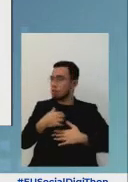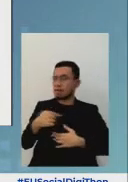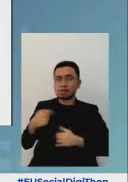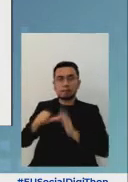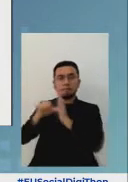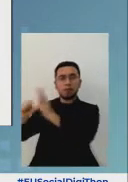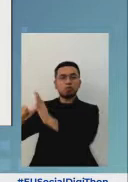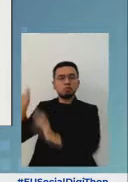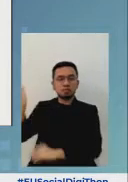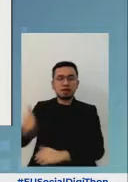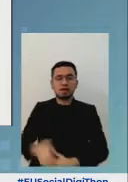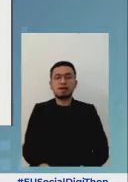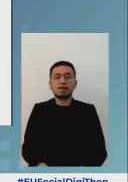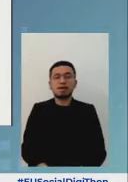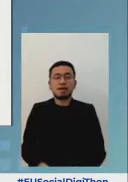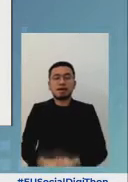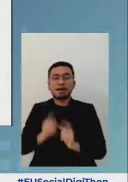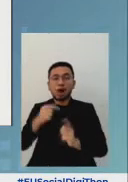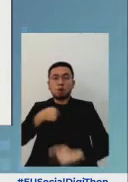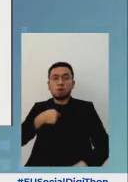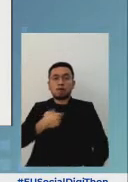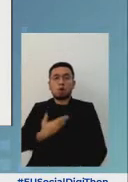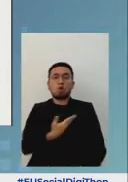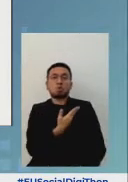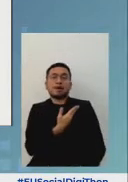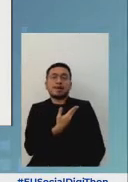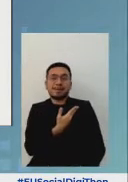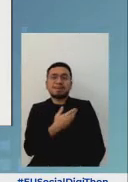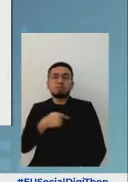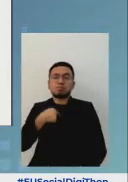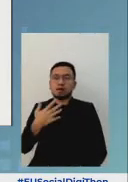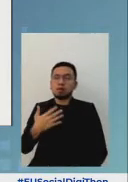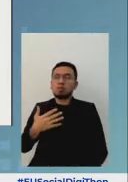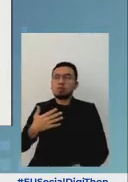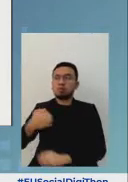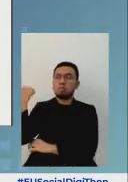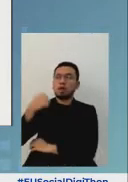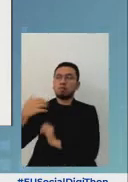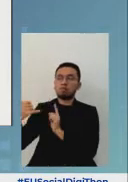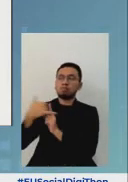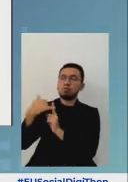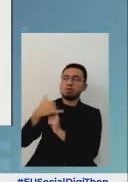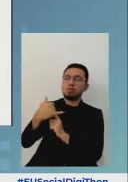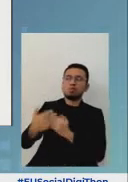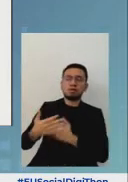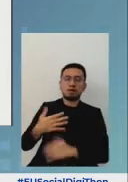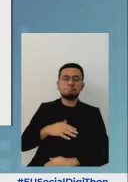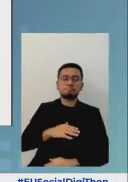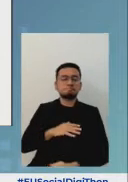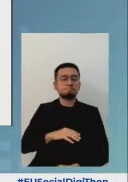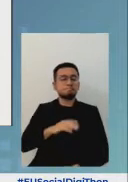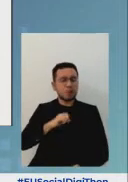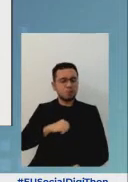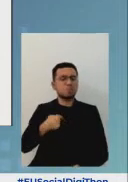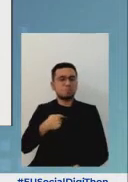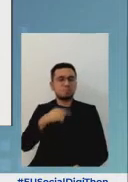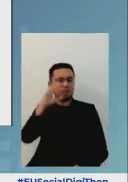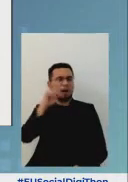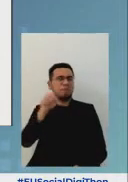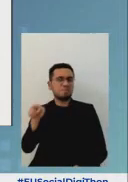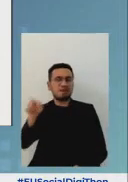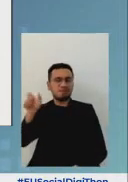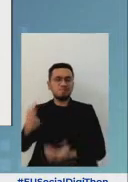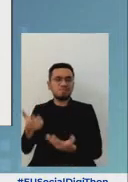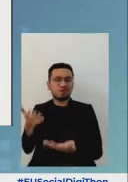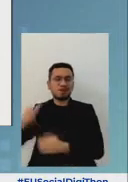bisa kita jadi korban, bisa memaklumi itu, dan we turn our sadness, ya, untuk